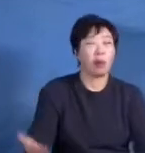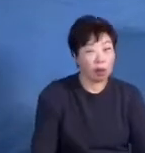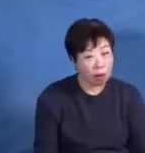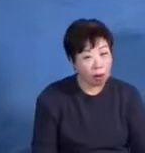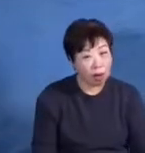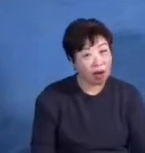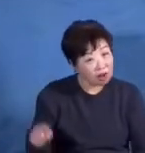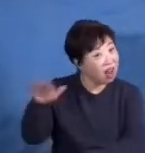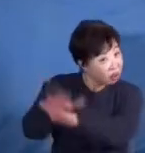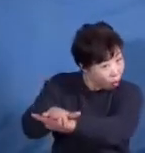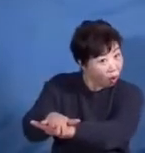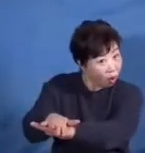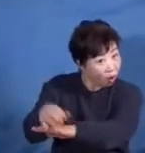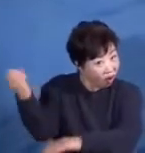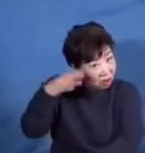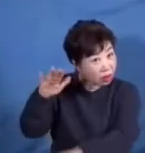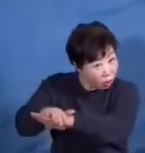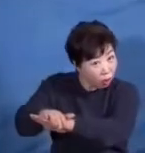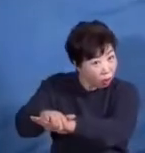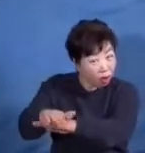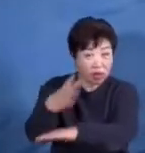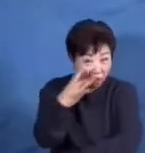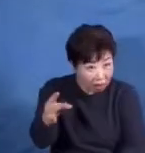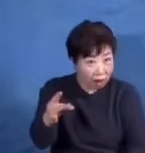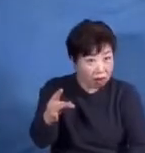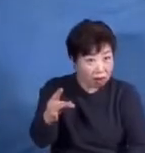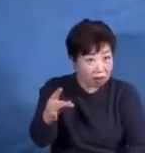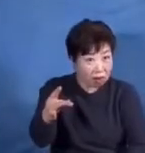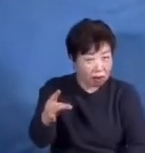그건 그냥 둘 겁니까? 그건 당연한 건가요?